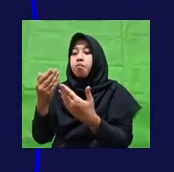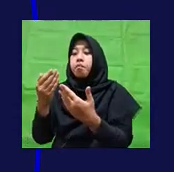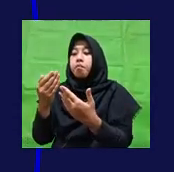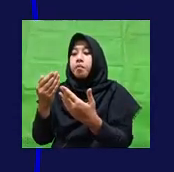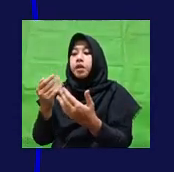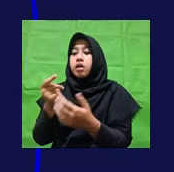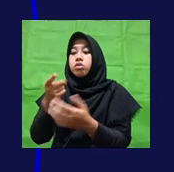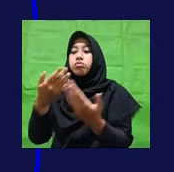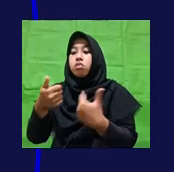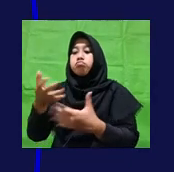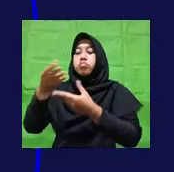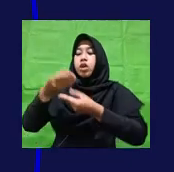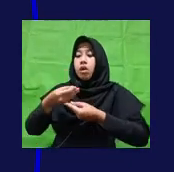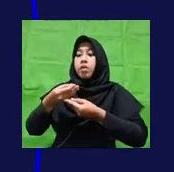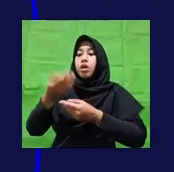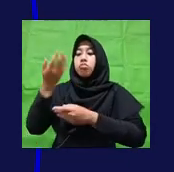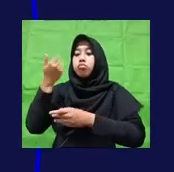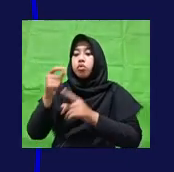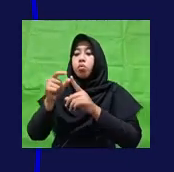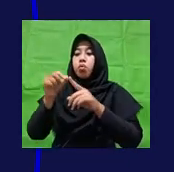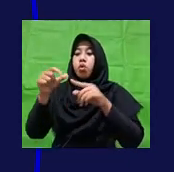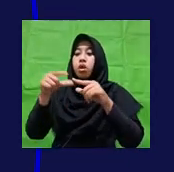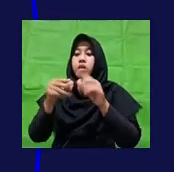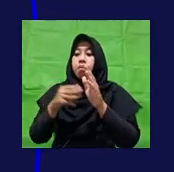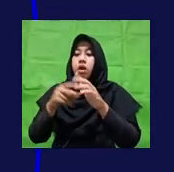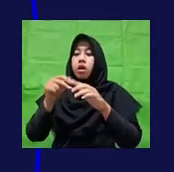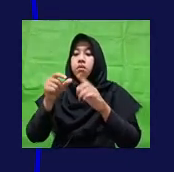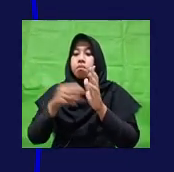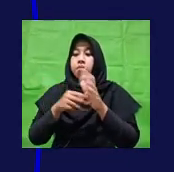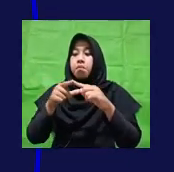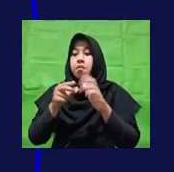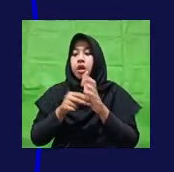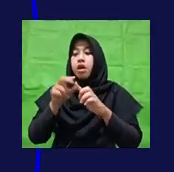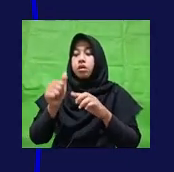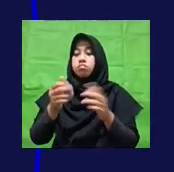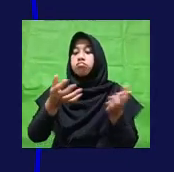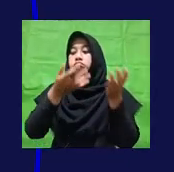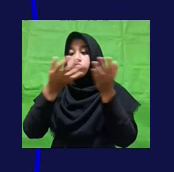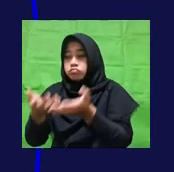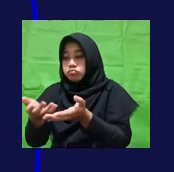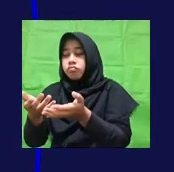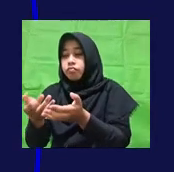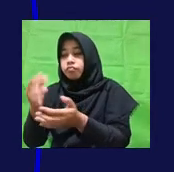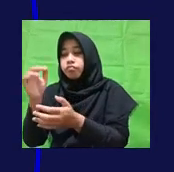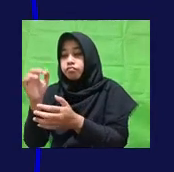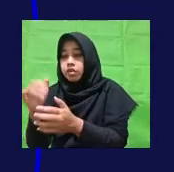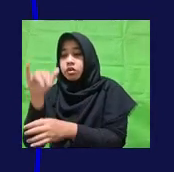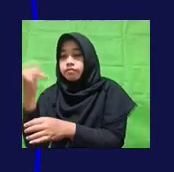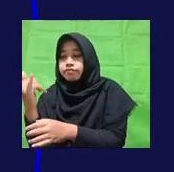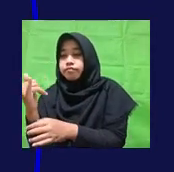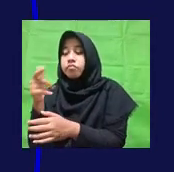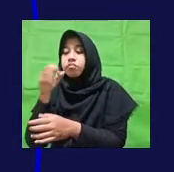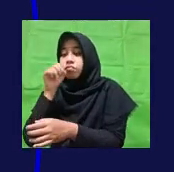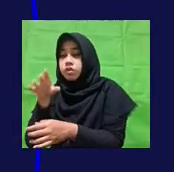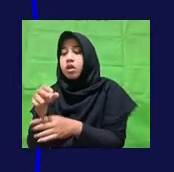kemudian membawa konteks Polewali Mandar ke Yogyakarta, lokasi asalnya. Nah, lintas konteks ini yang kemudian sebenarnya